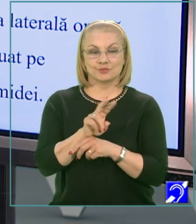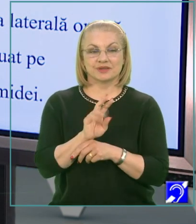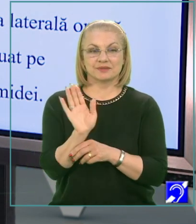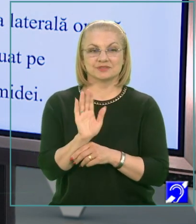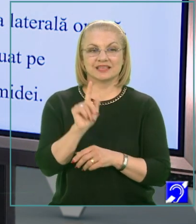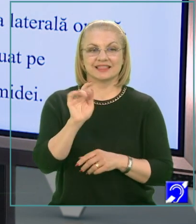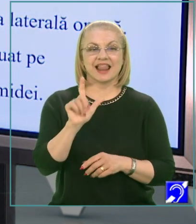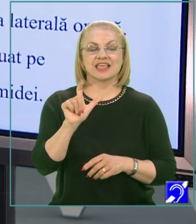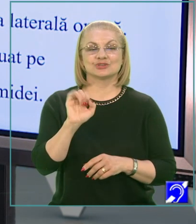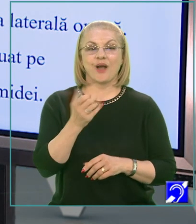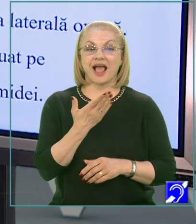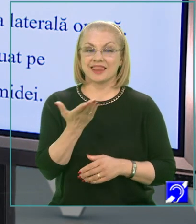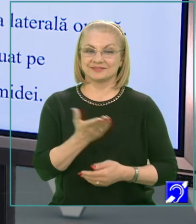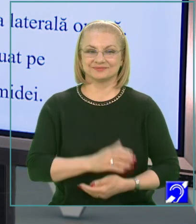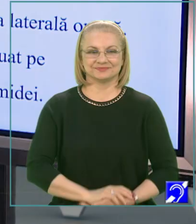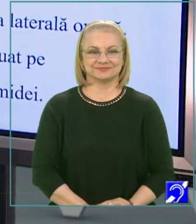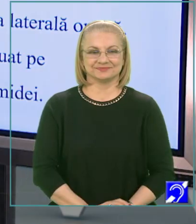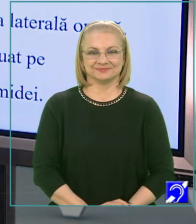emisiunea Teleșcoală!